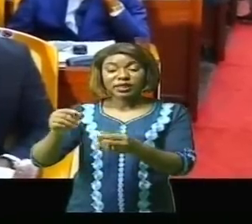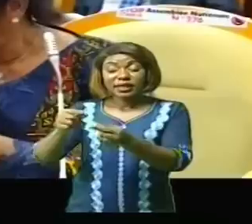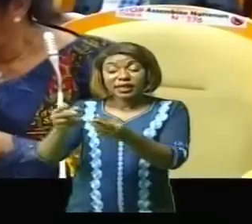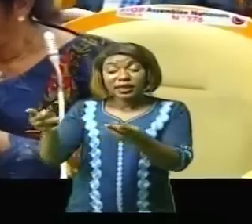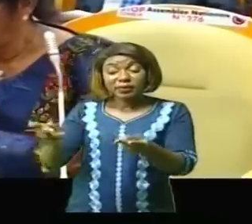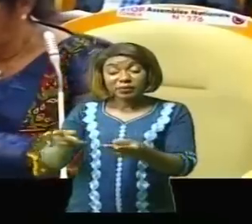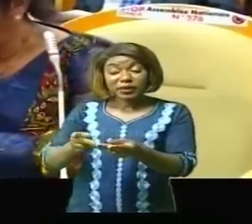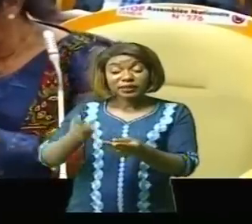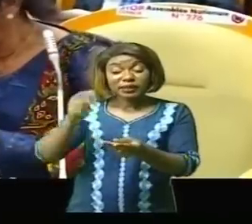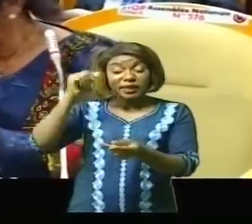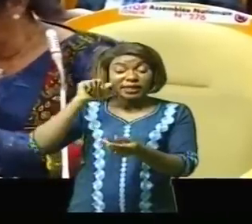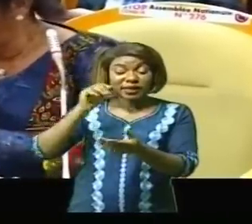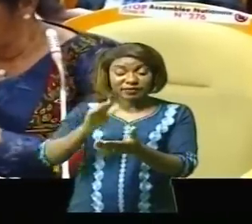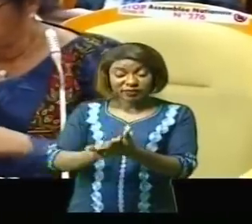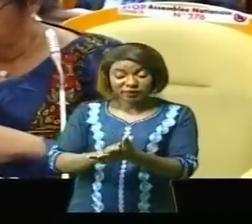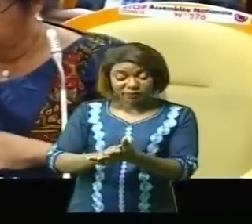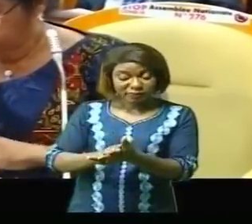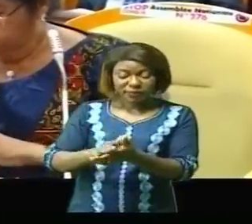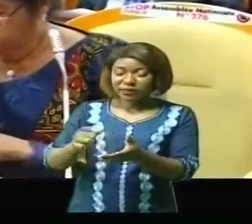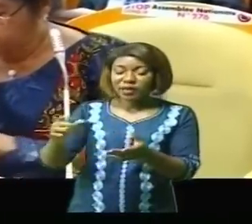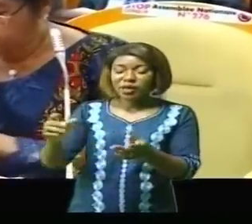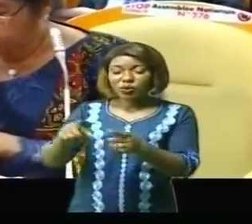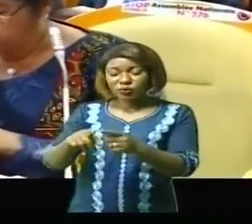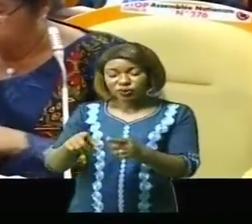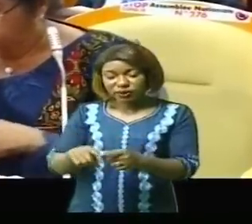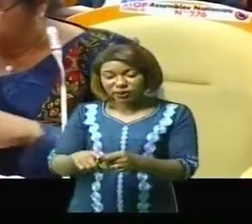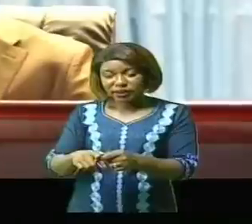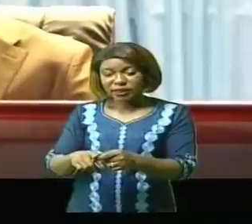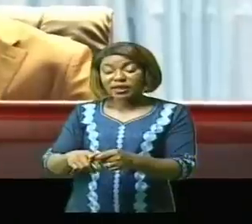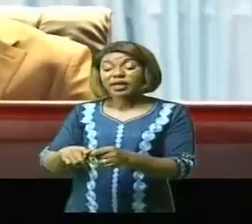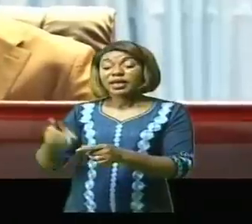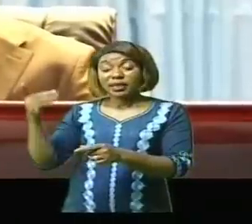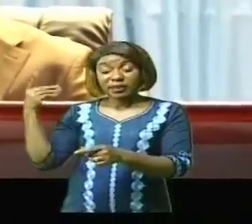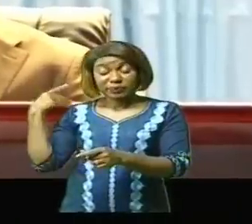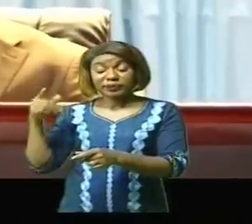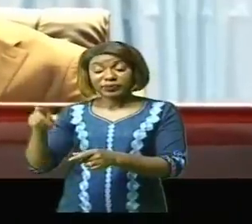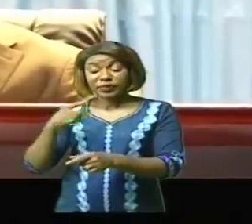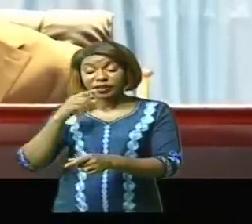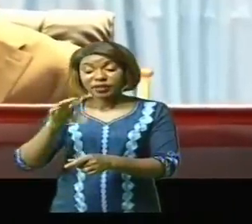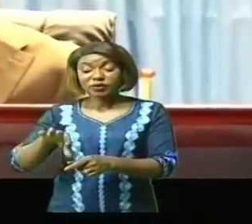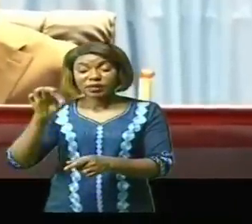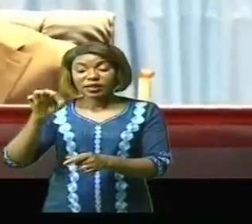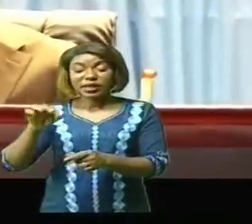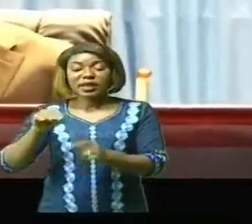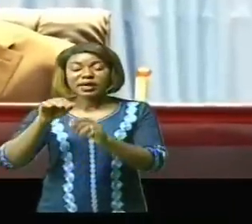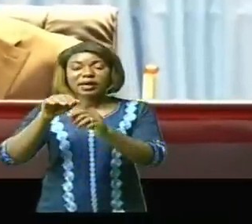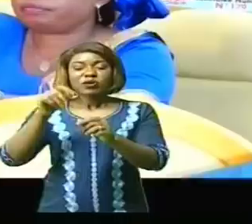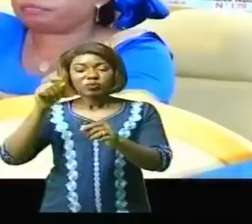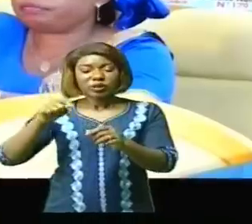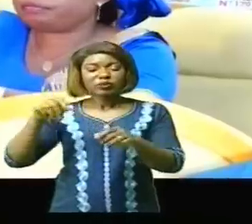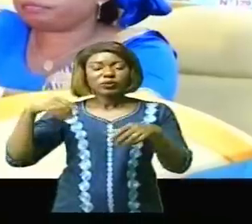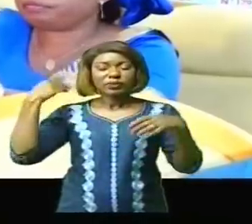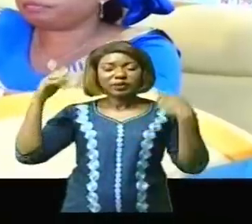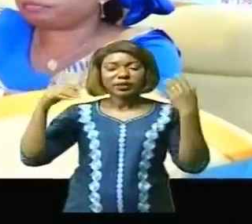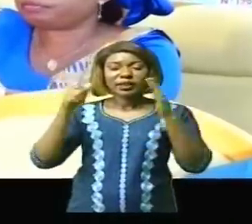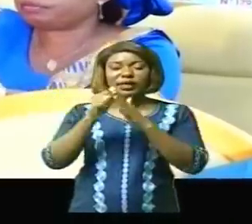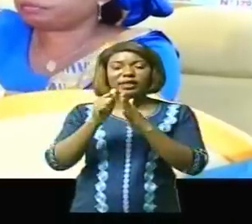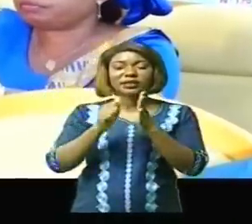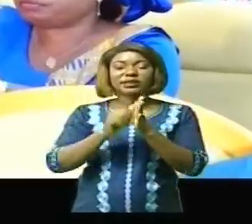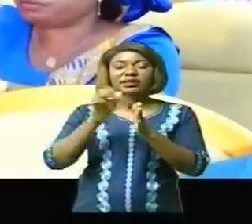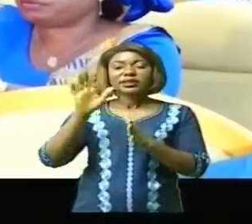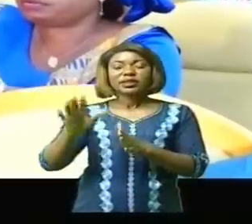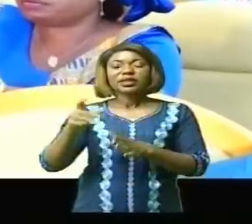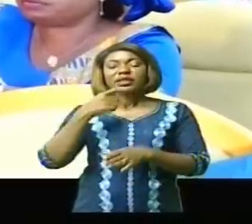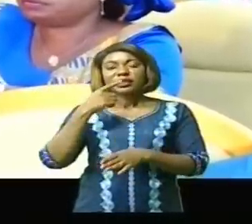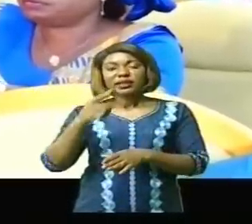le plus grand nombre de voix. La plénière a choisi de faire appliquer l'article 135 de la Constitution qui stipule qu'en